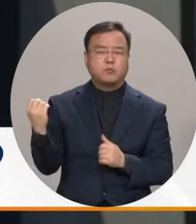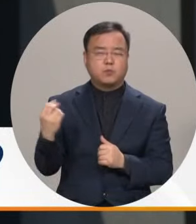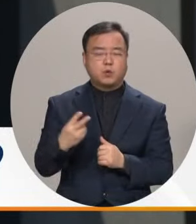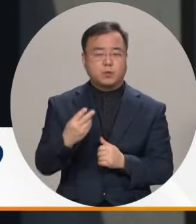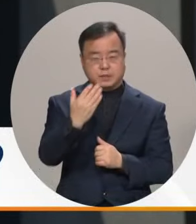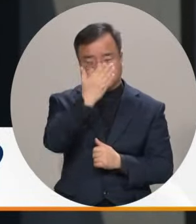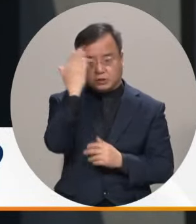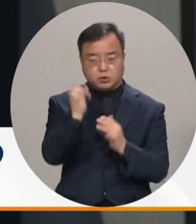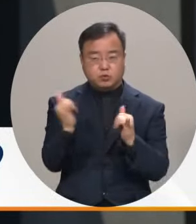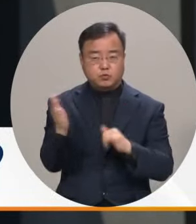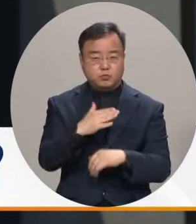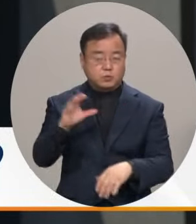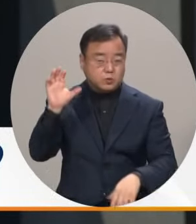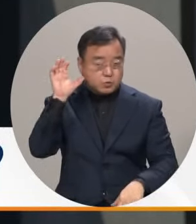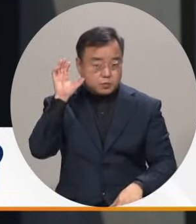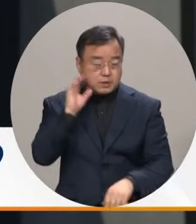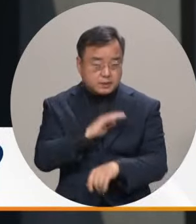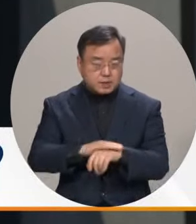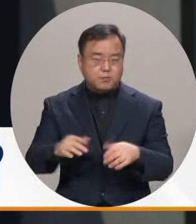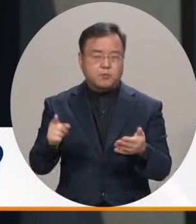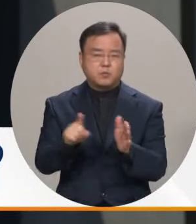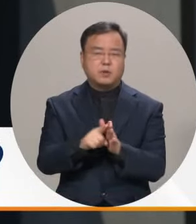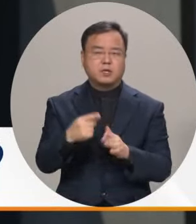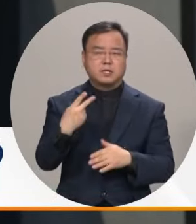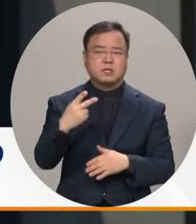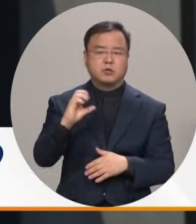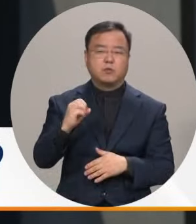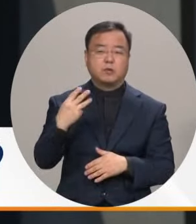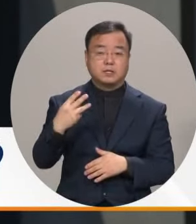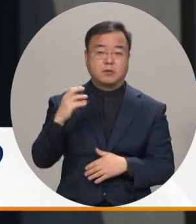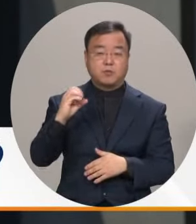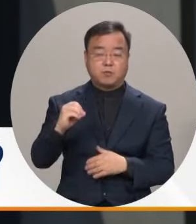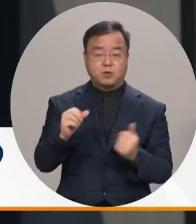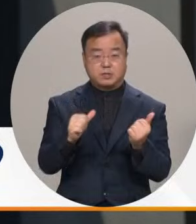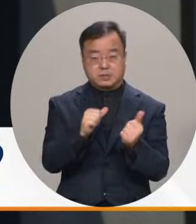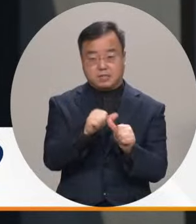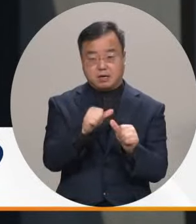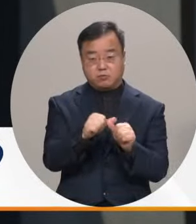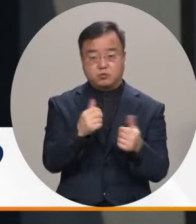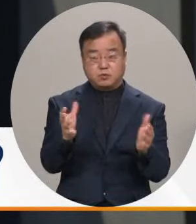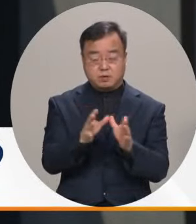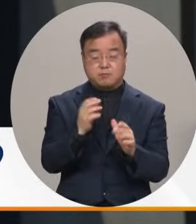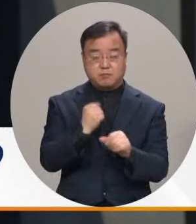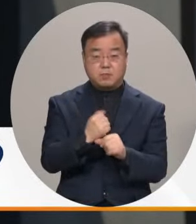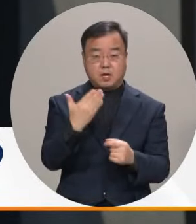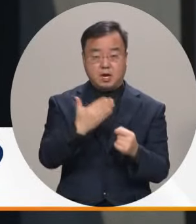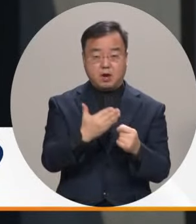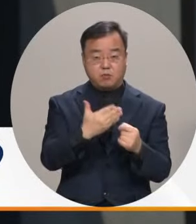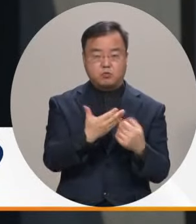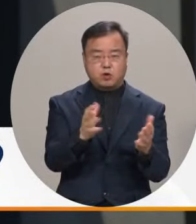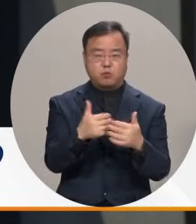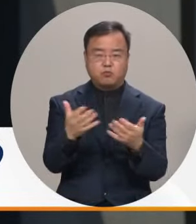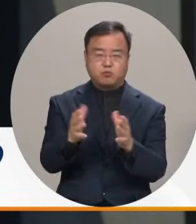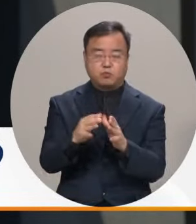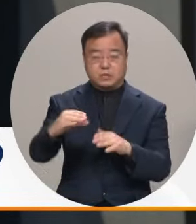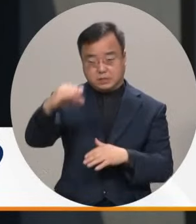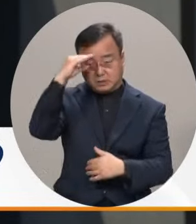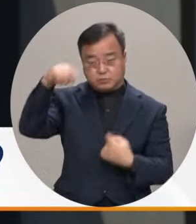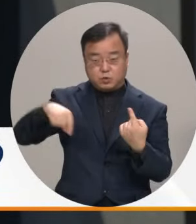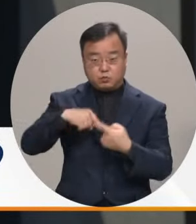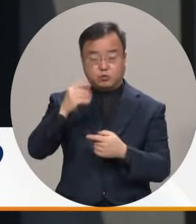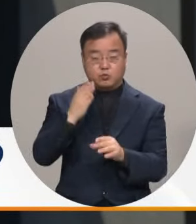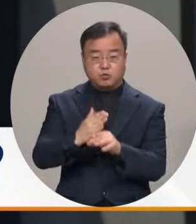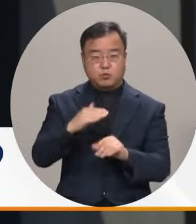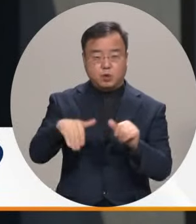듣기 위해 청년보좌역 2030 자문단 제도가 만들어져 아 부처에서 시범적으로 운영하였고 이번에 환경부